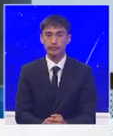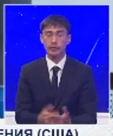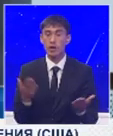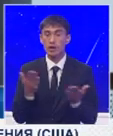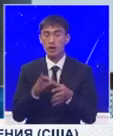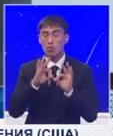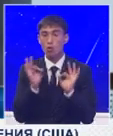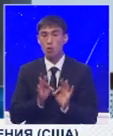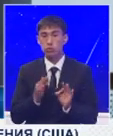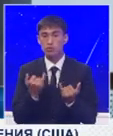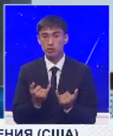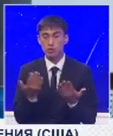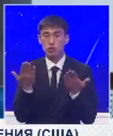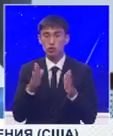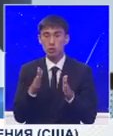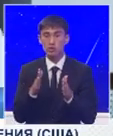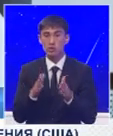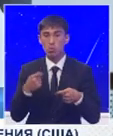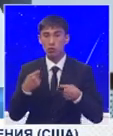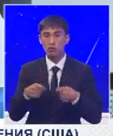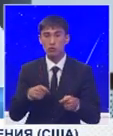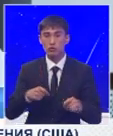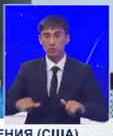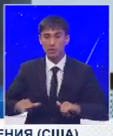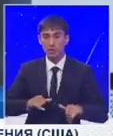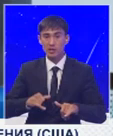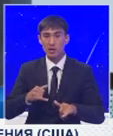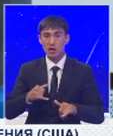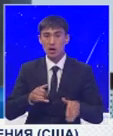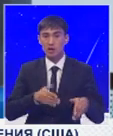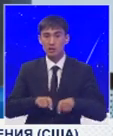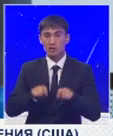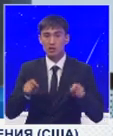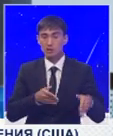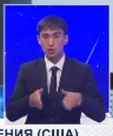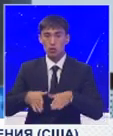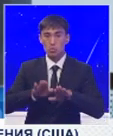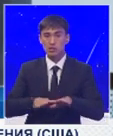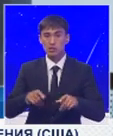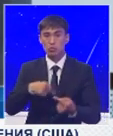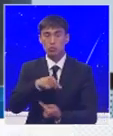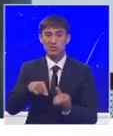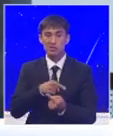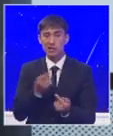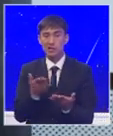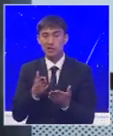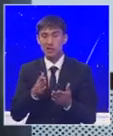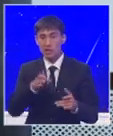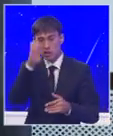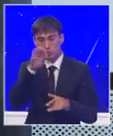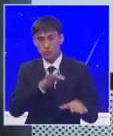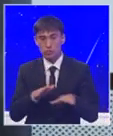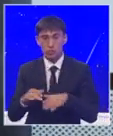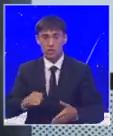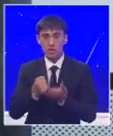Каким образом нынешняя ситуация на продовольственном рынке открыла дорогу местному бизнесу? Какие меры государственной поддержки